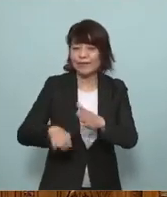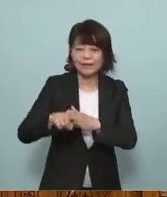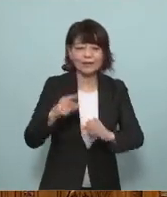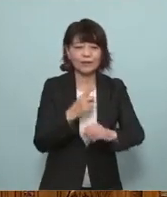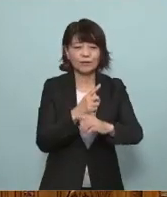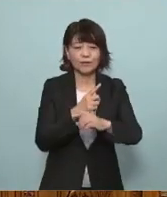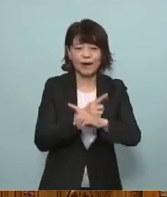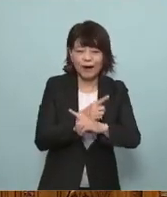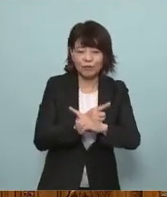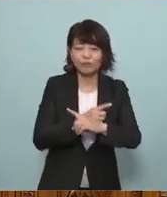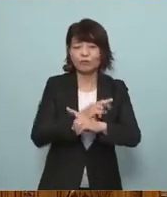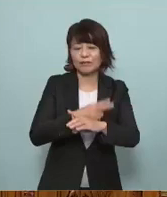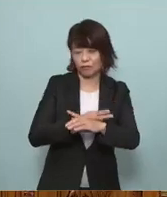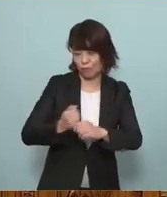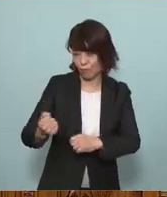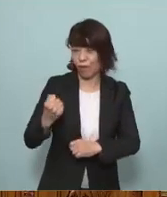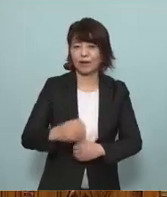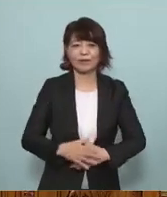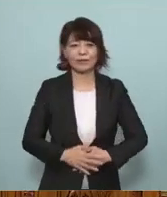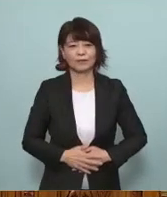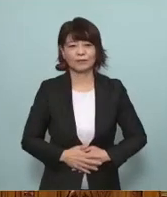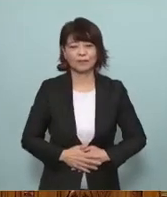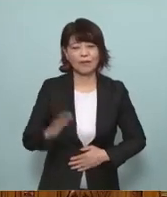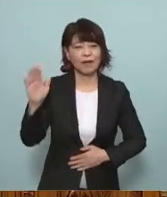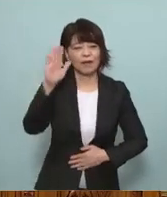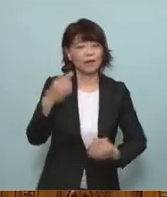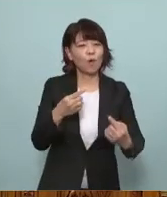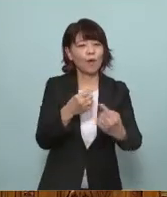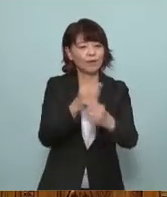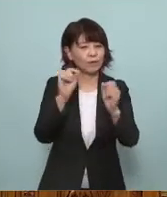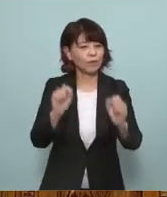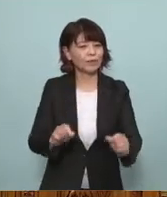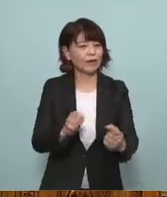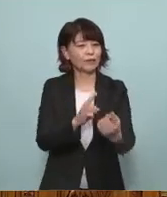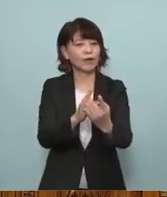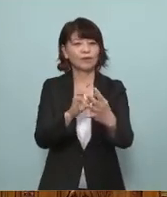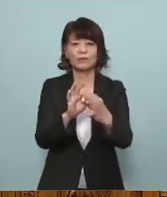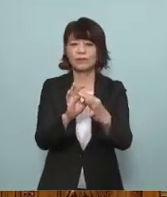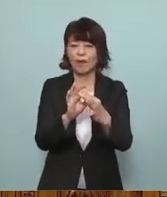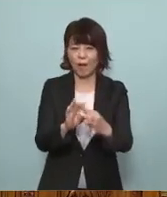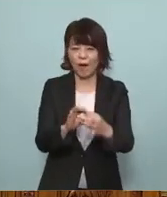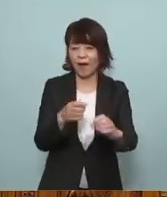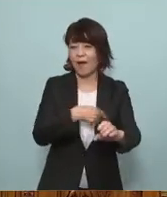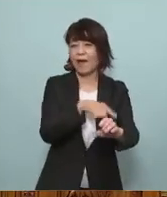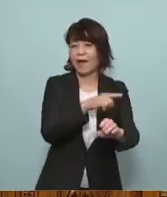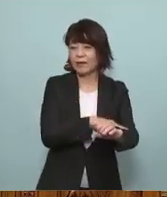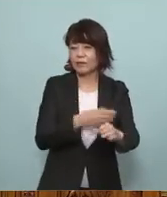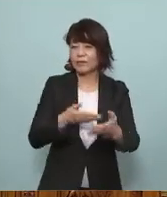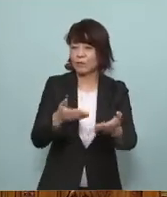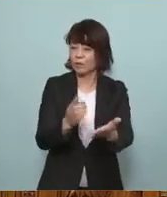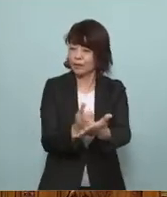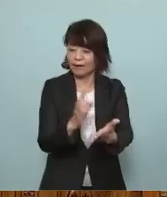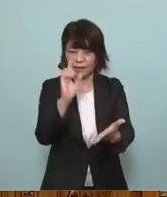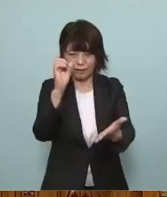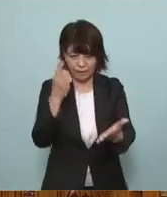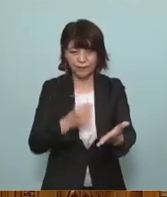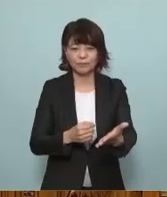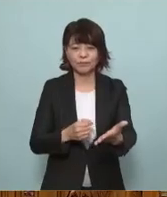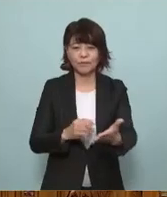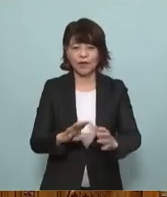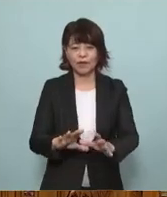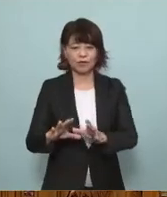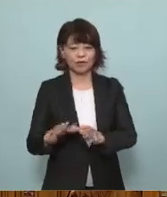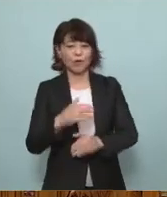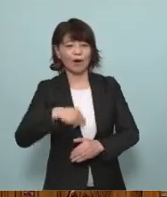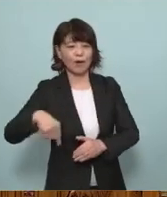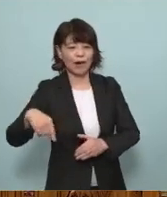します。気候変動問題への対応については、エネルギー供給のみならず、需要側のイノベ